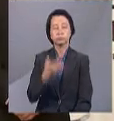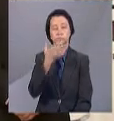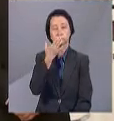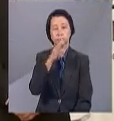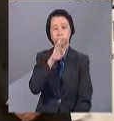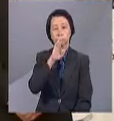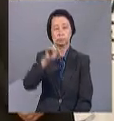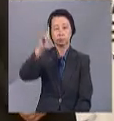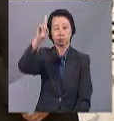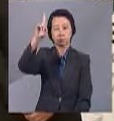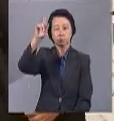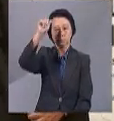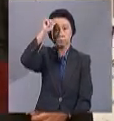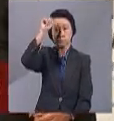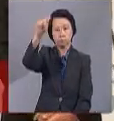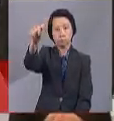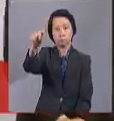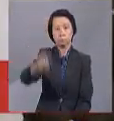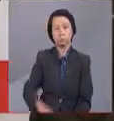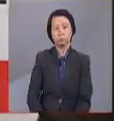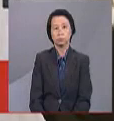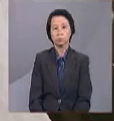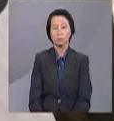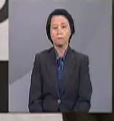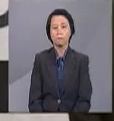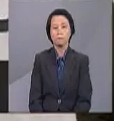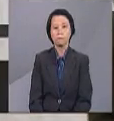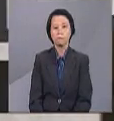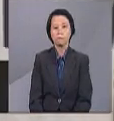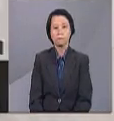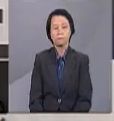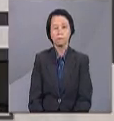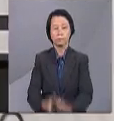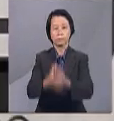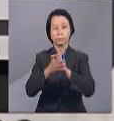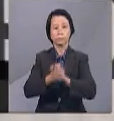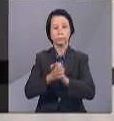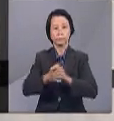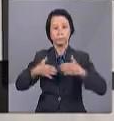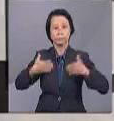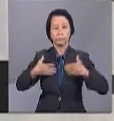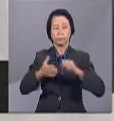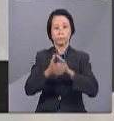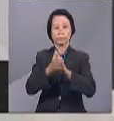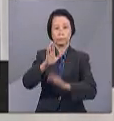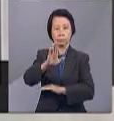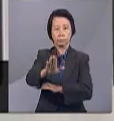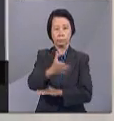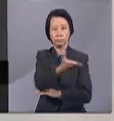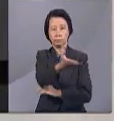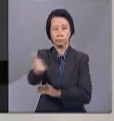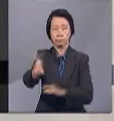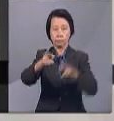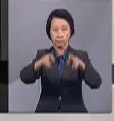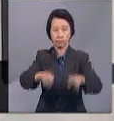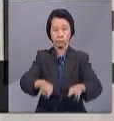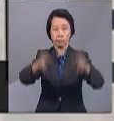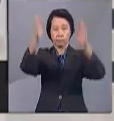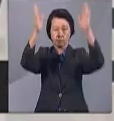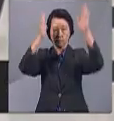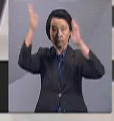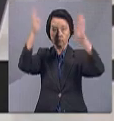Bismillahirohmanirohim Assalamualaikum warahmatullahi ta'ala wabarakatuh salam sejahtera dan selamat petang kepada seluruh rakyat Indonesia